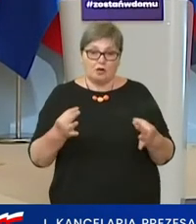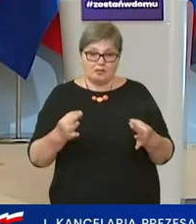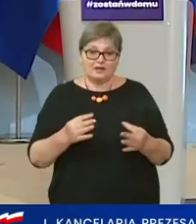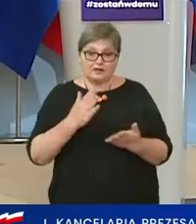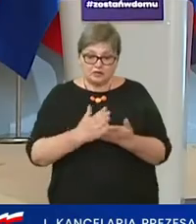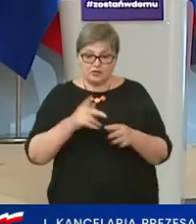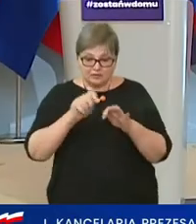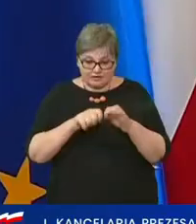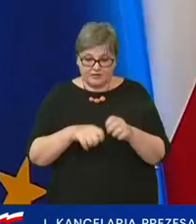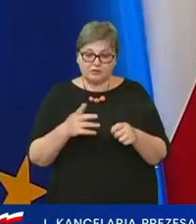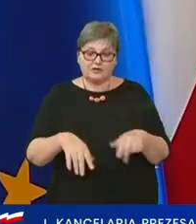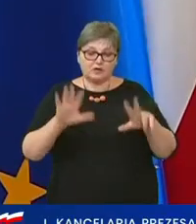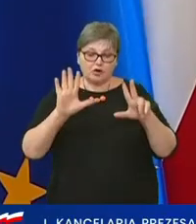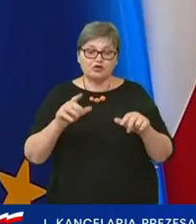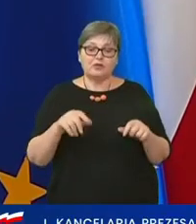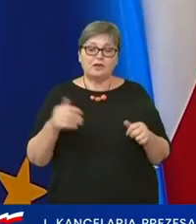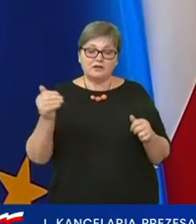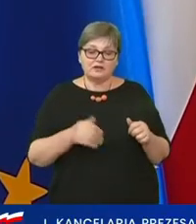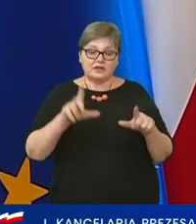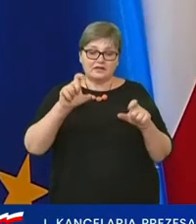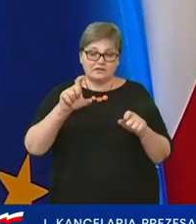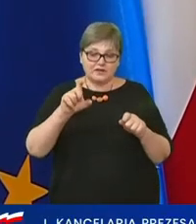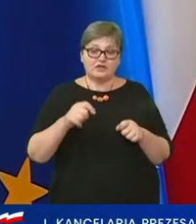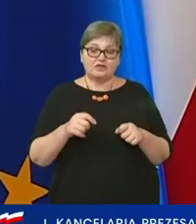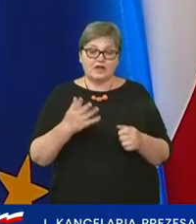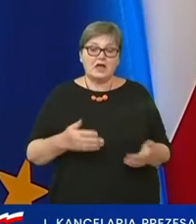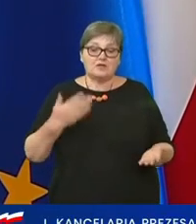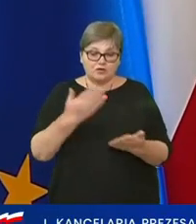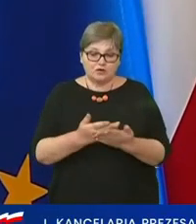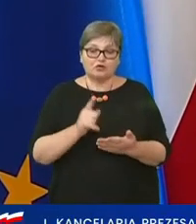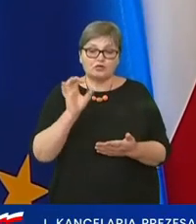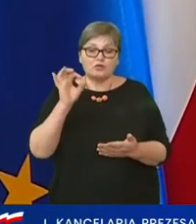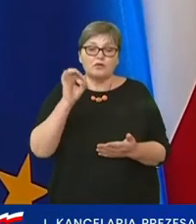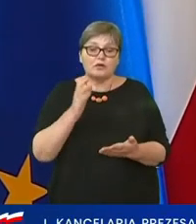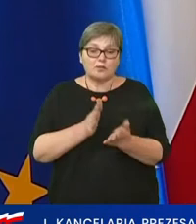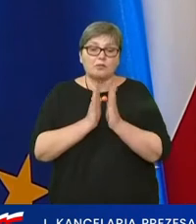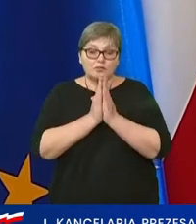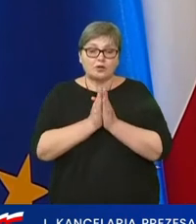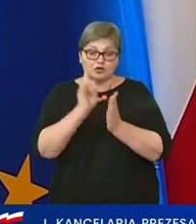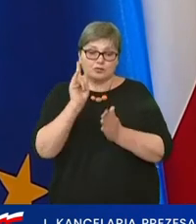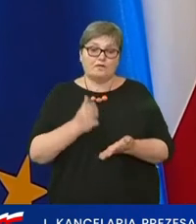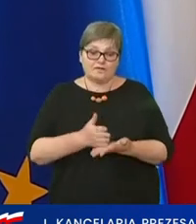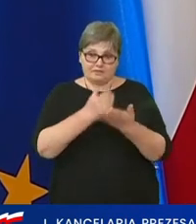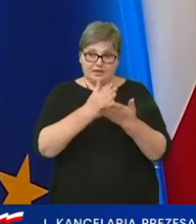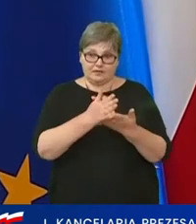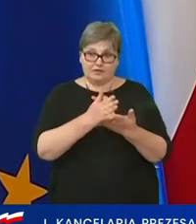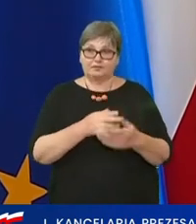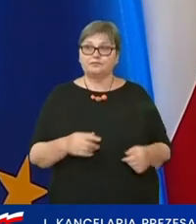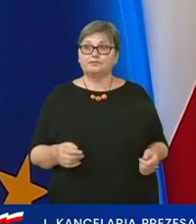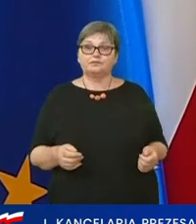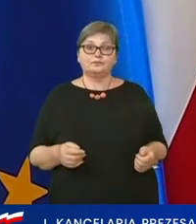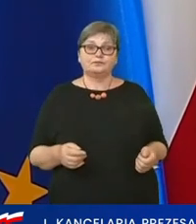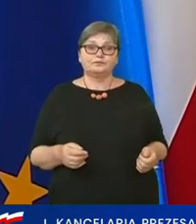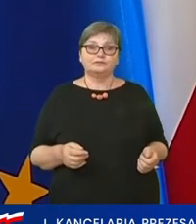tego typu wsparcie mówimy o wsparcie w zależności od spadku obrotów u danego przedsiębiorcy